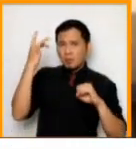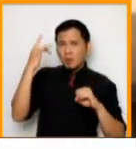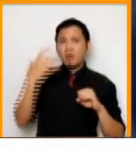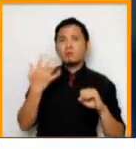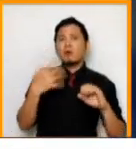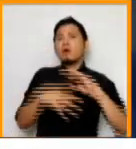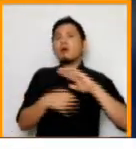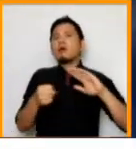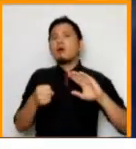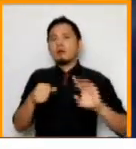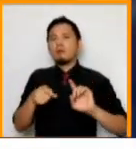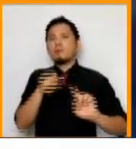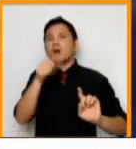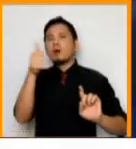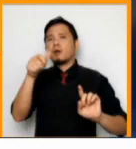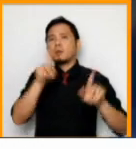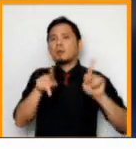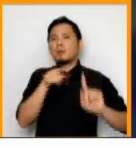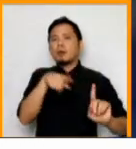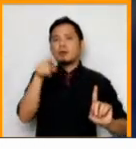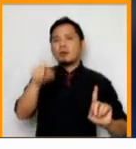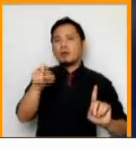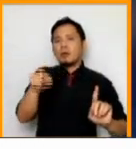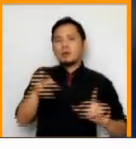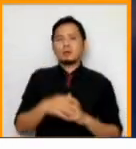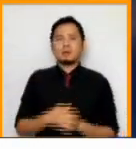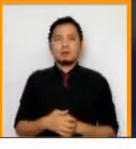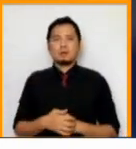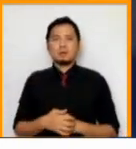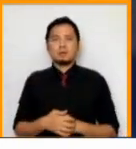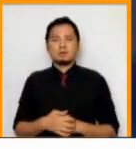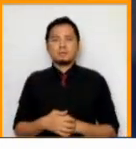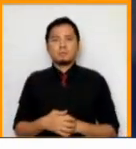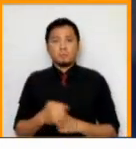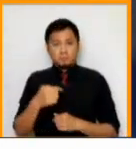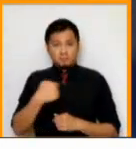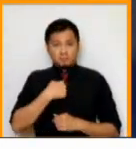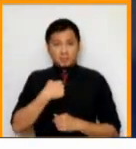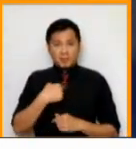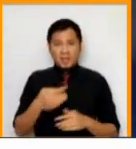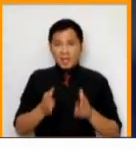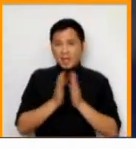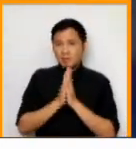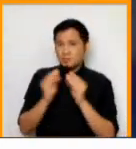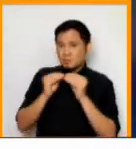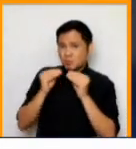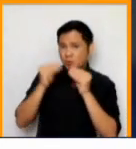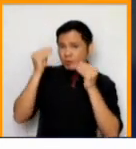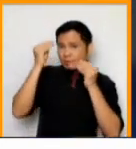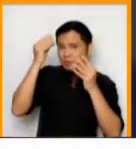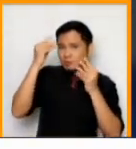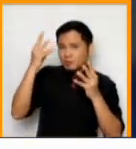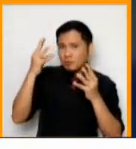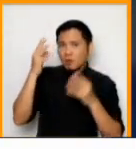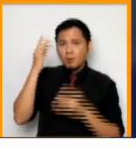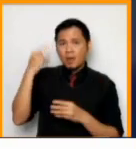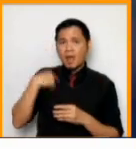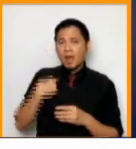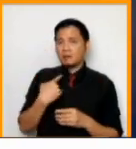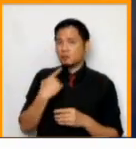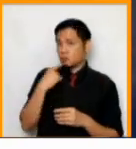niya gagawin yun? I wish na I asked more before ko. Kasi nung when I mentioned na I'm friends with